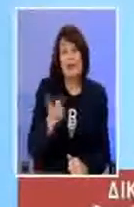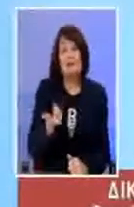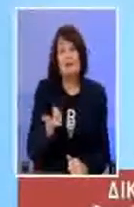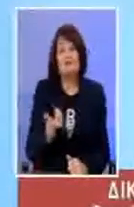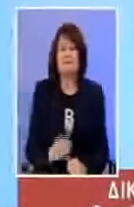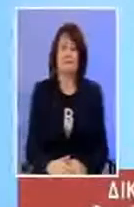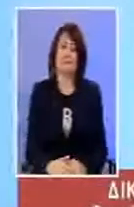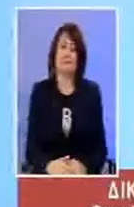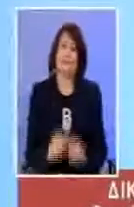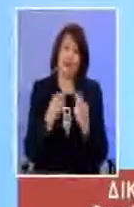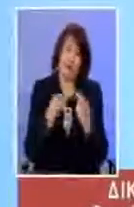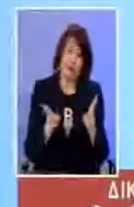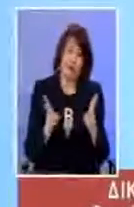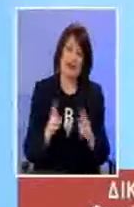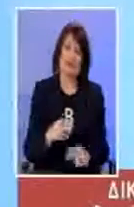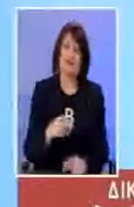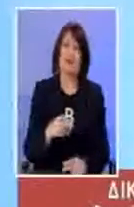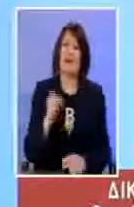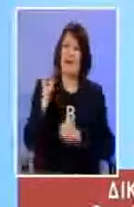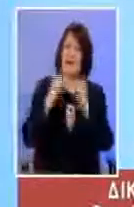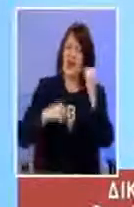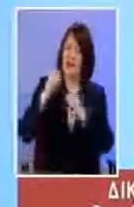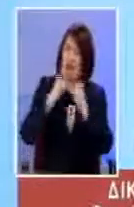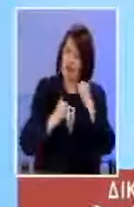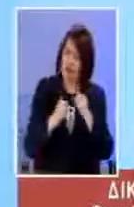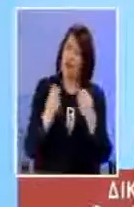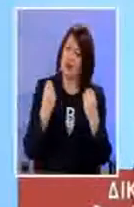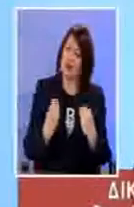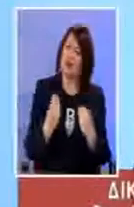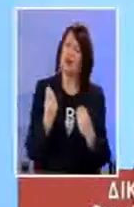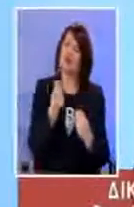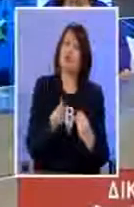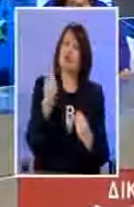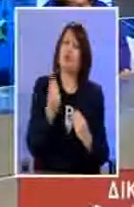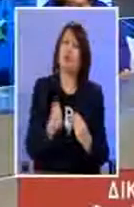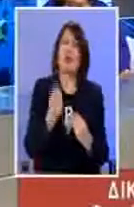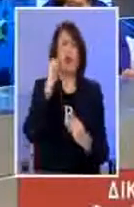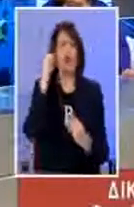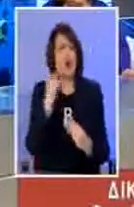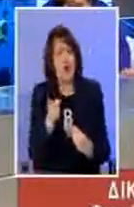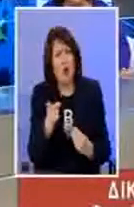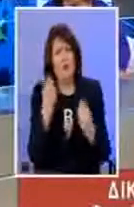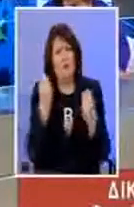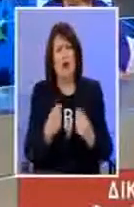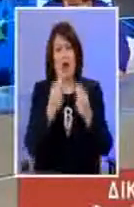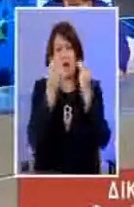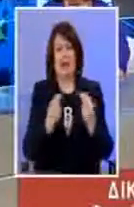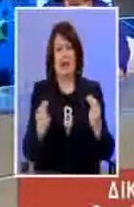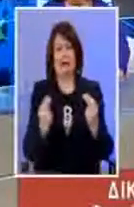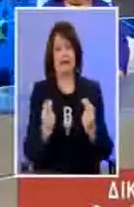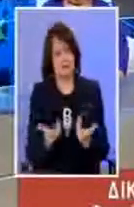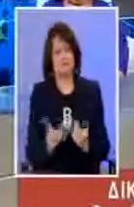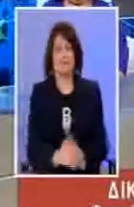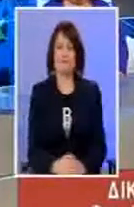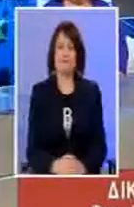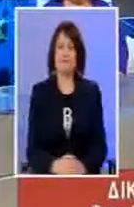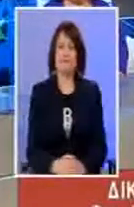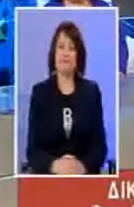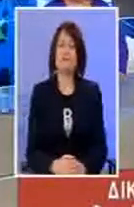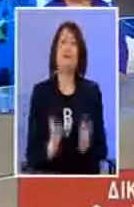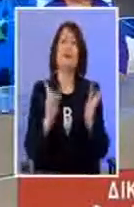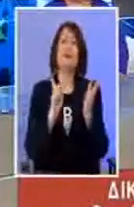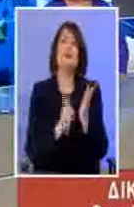δω ότι είναι υγιής η διαφωνία. Μπορεί να φέρει μια καλύτερη ακόμη γνώμη, μια καλύτερη λύση. Η διαφωνία φαίνει. Γιατί πρέπει κάπου